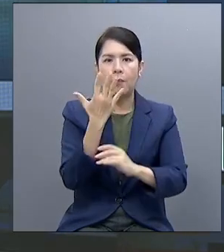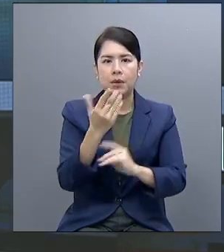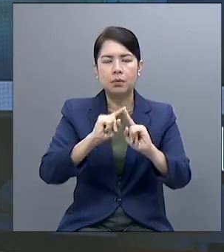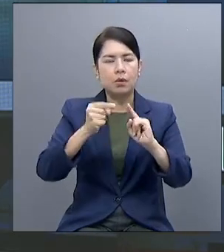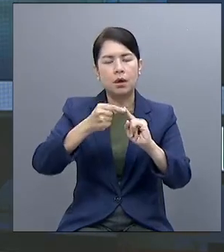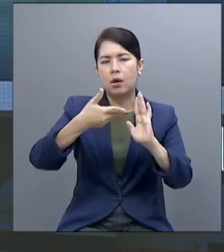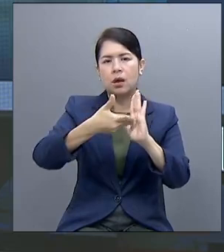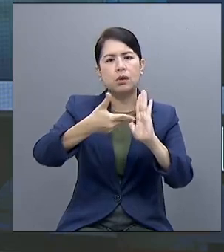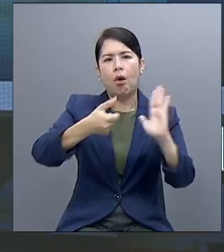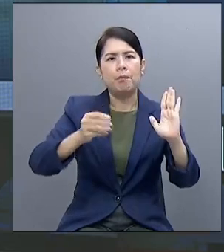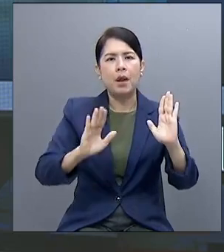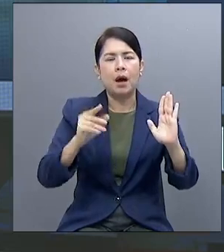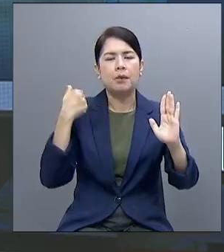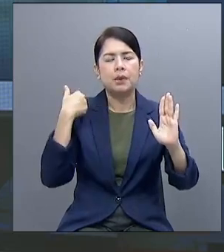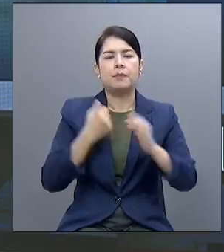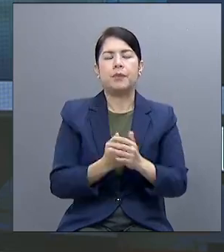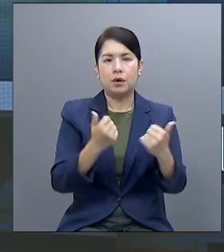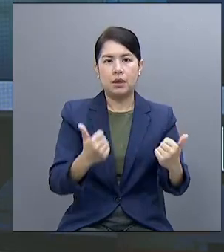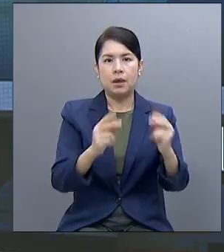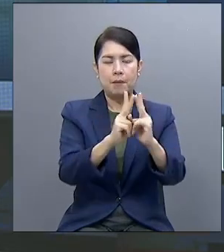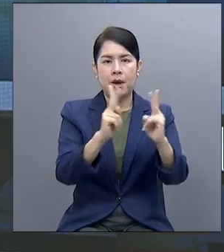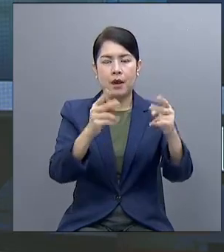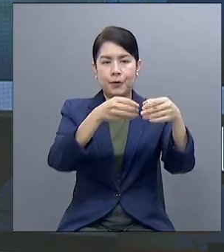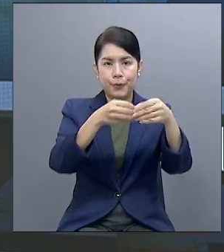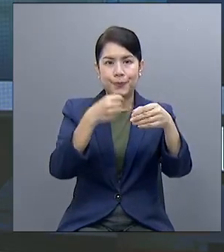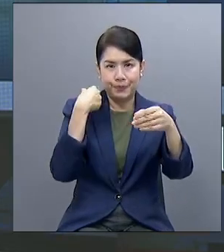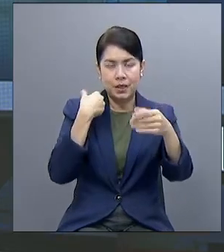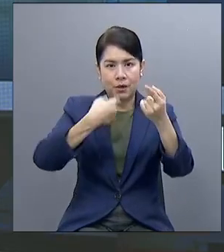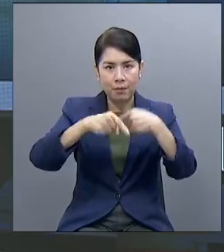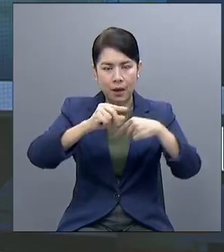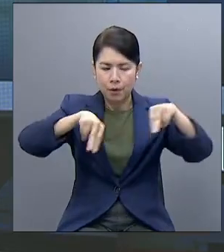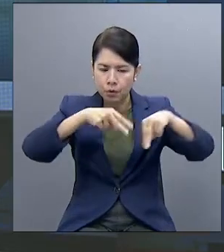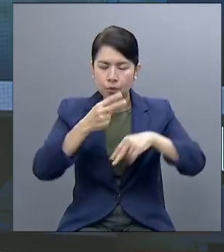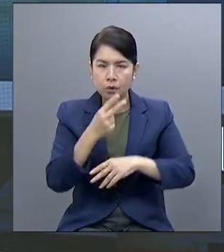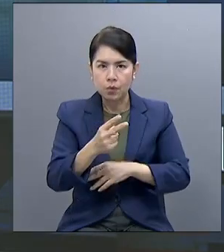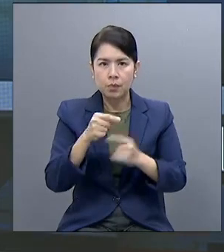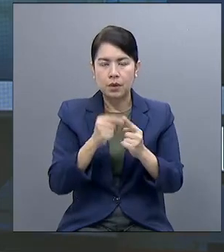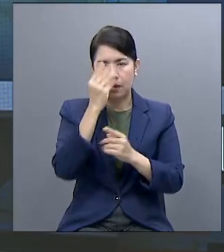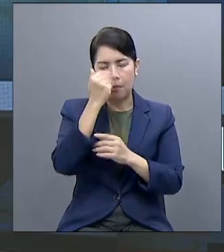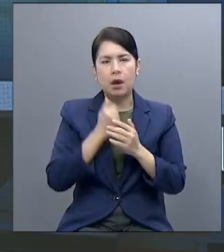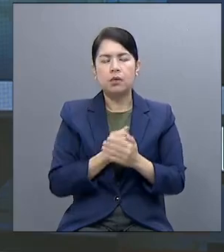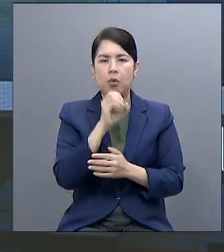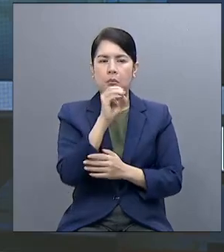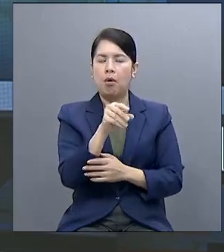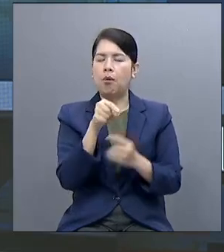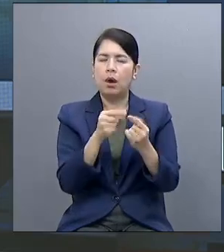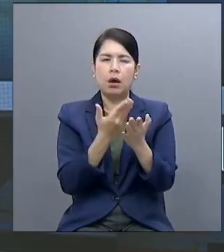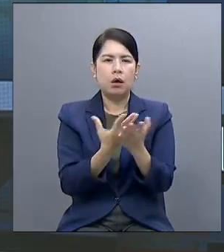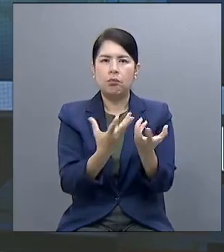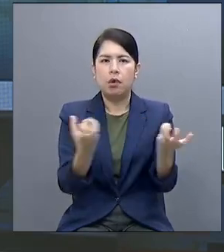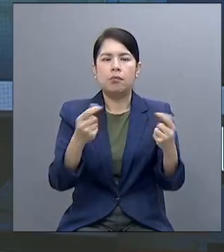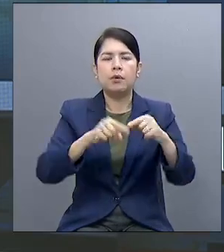างประธานกรรมการสันนิบาตสหกรณ์แห่งประเทศไทยก็เลยต้องลงพื้นที่ไปตรวจสอบเพราะพวกเขาอ้างว่ามูลค่าความเสียหายกว่